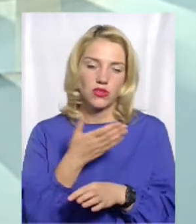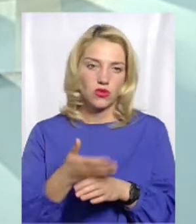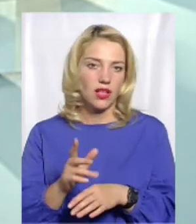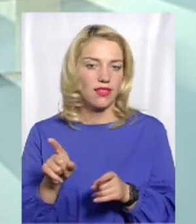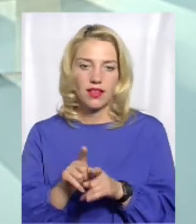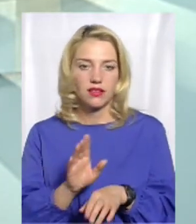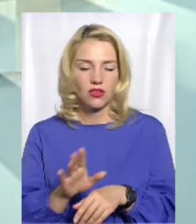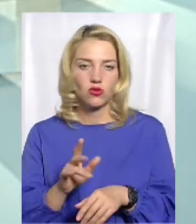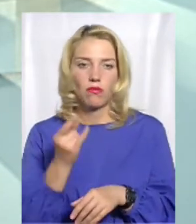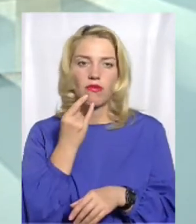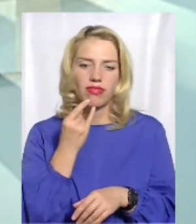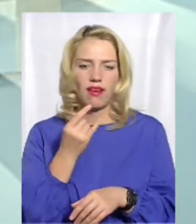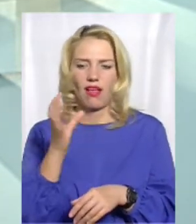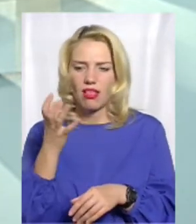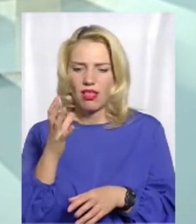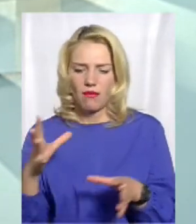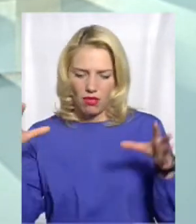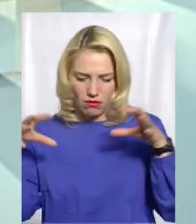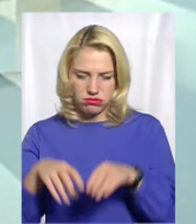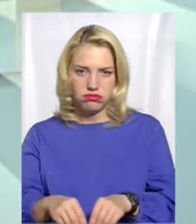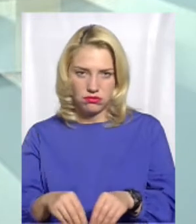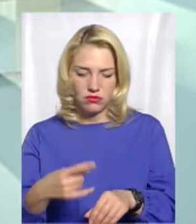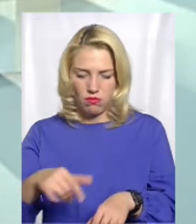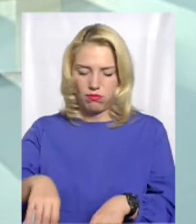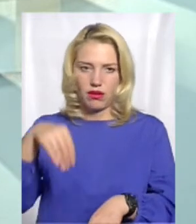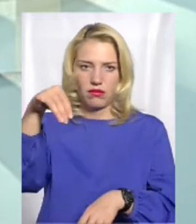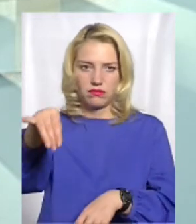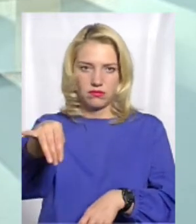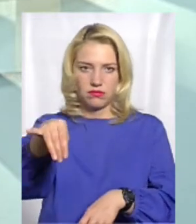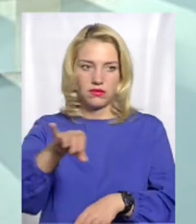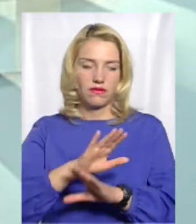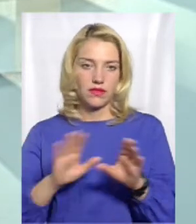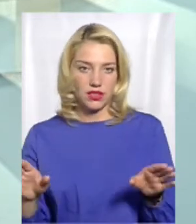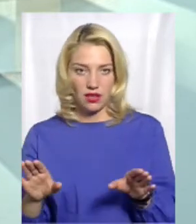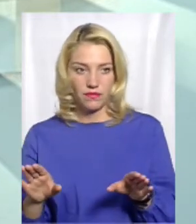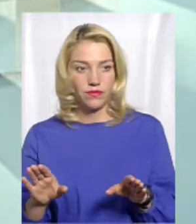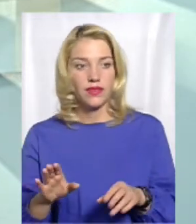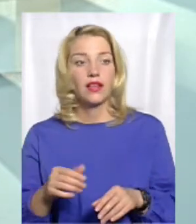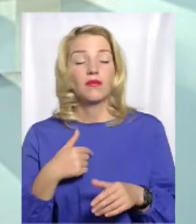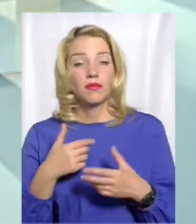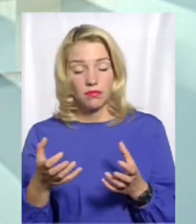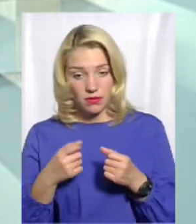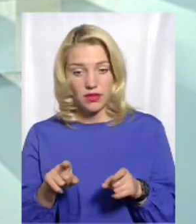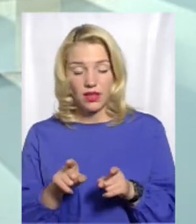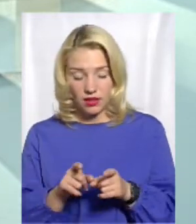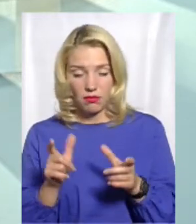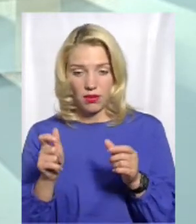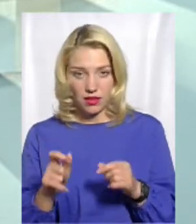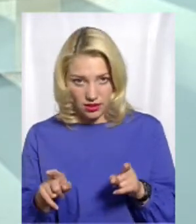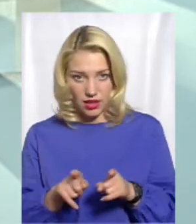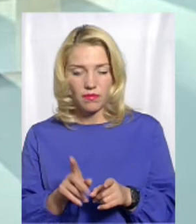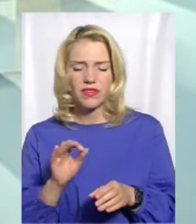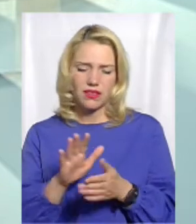що батарейки, лампочки, термометри, все в одному пакеті, ви нам принесли, все. Ми приймаємо і такі пакети. Ми